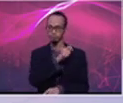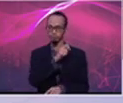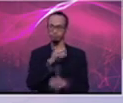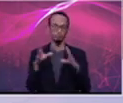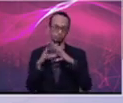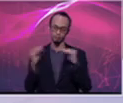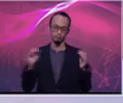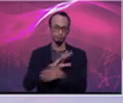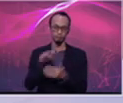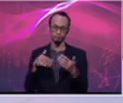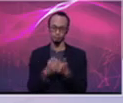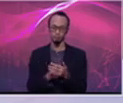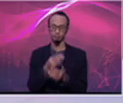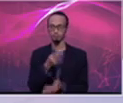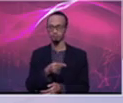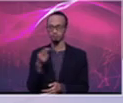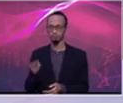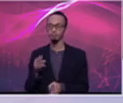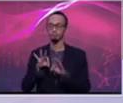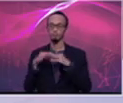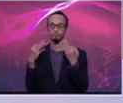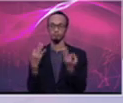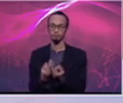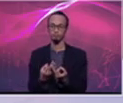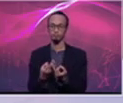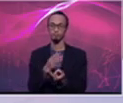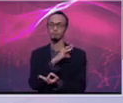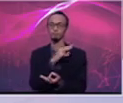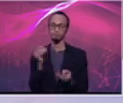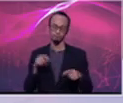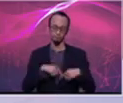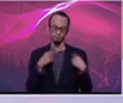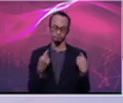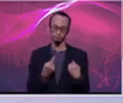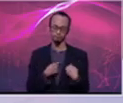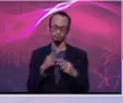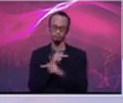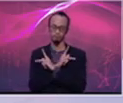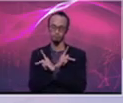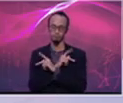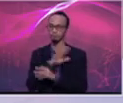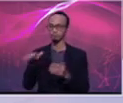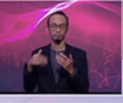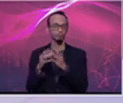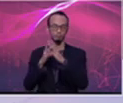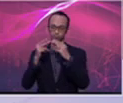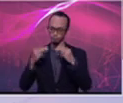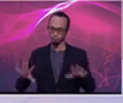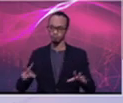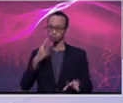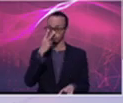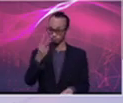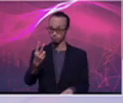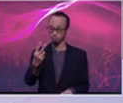mereka miliki dari harta benda sanak saudara hinggalah nyawa-nyawa yang mereka kasihi semuanya hilang depan